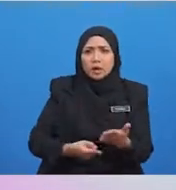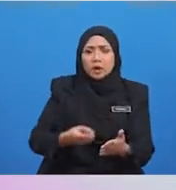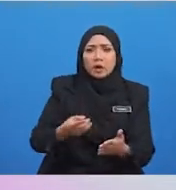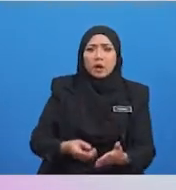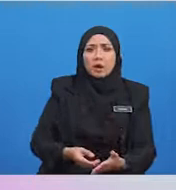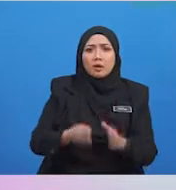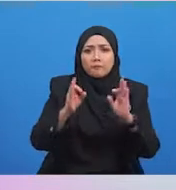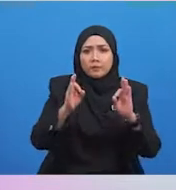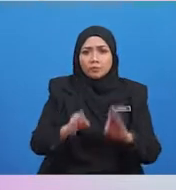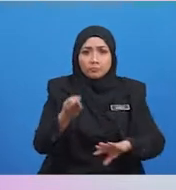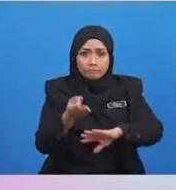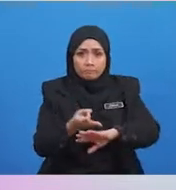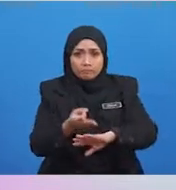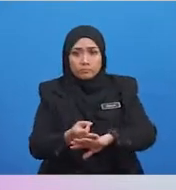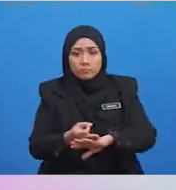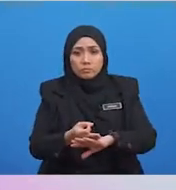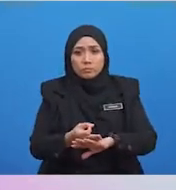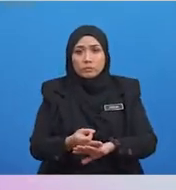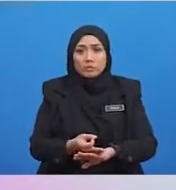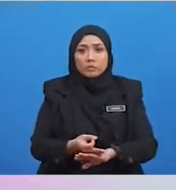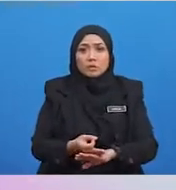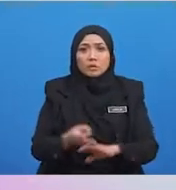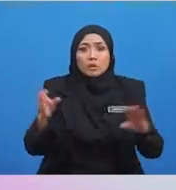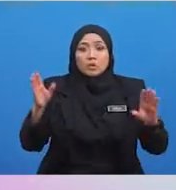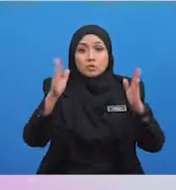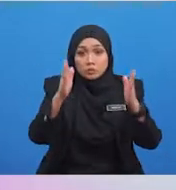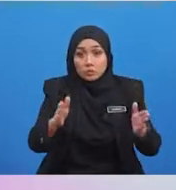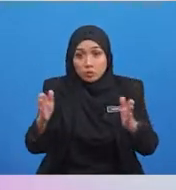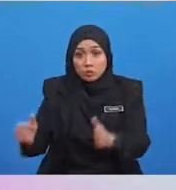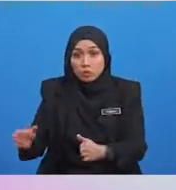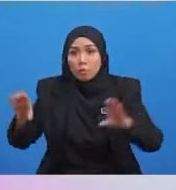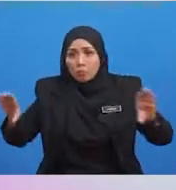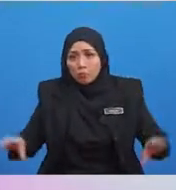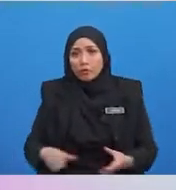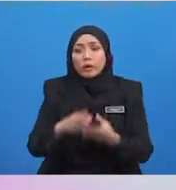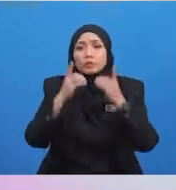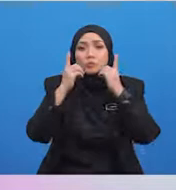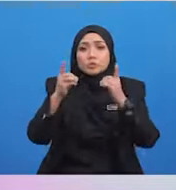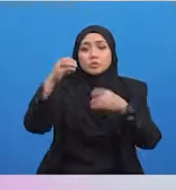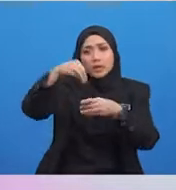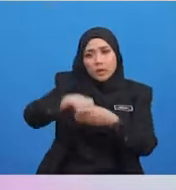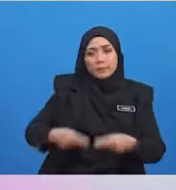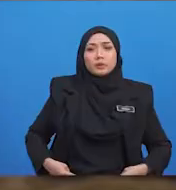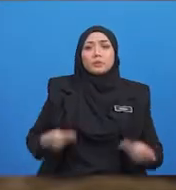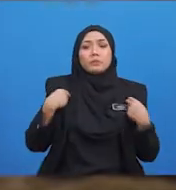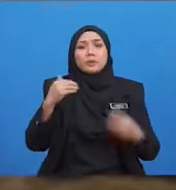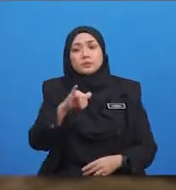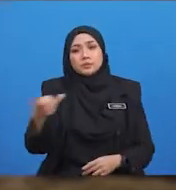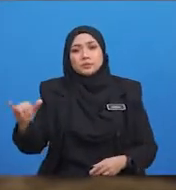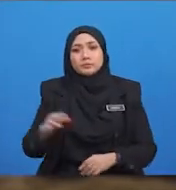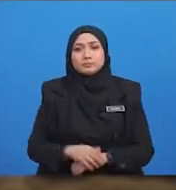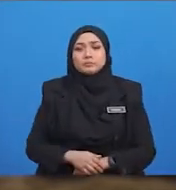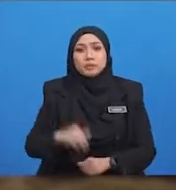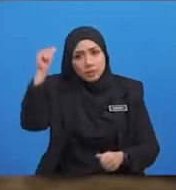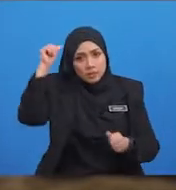faktor-faktor yang mendorong seseorang itu melakukan dosa dalam kehidupannya?